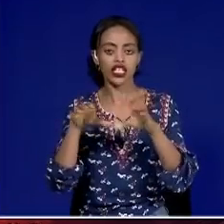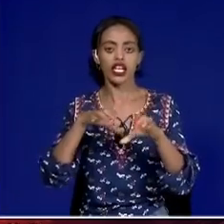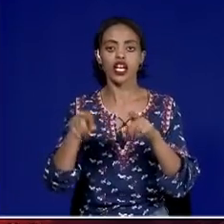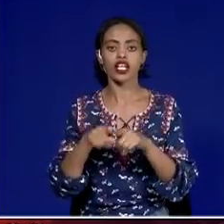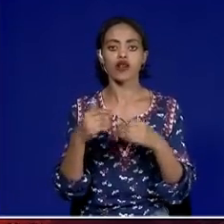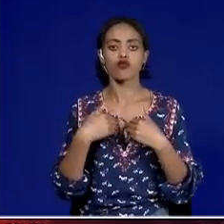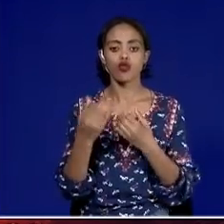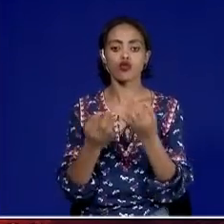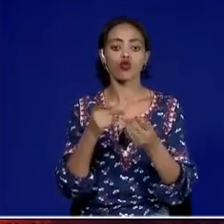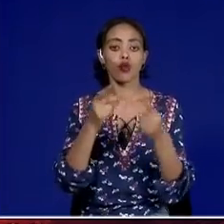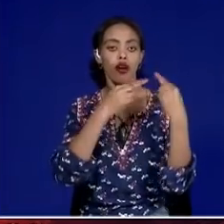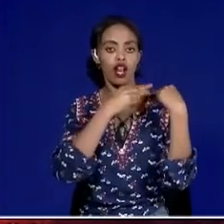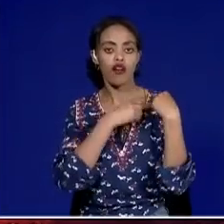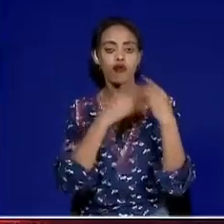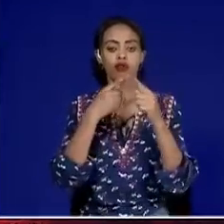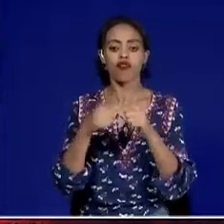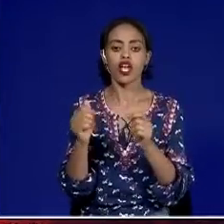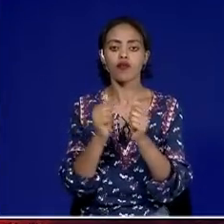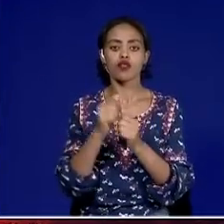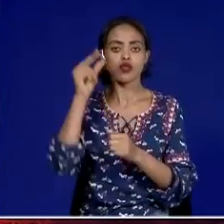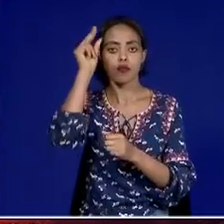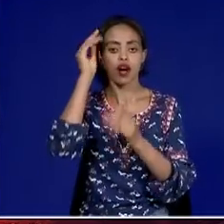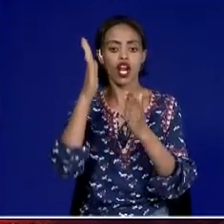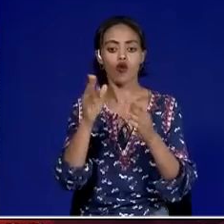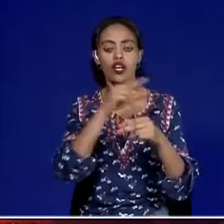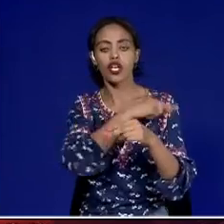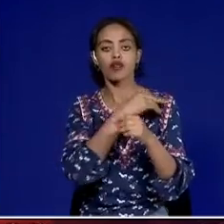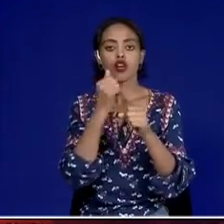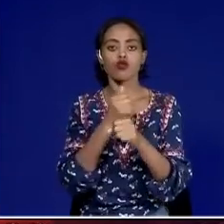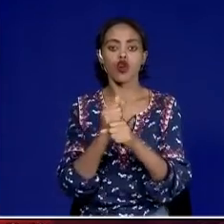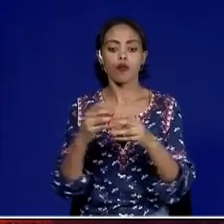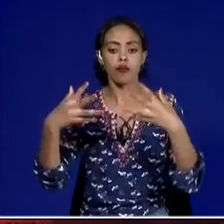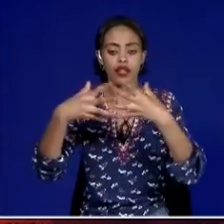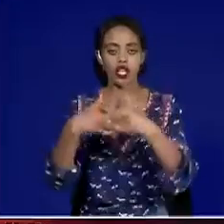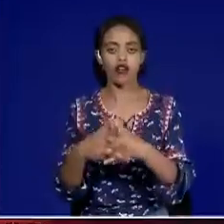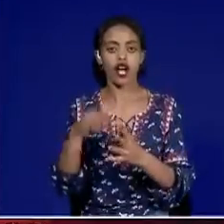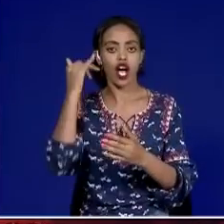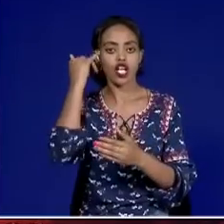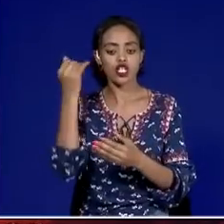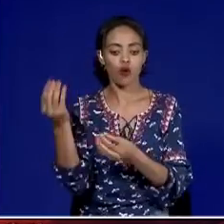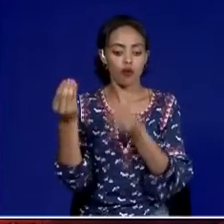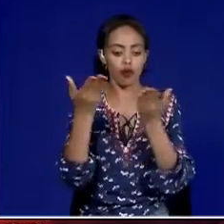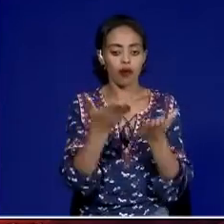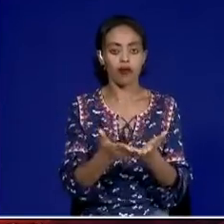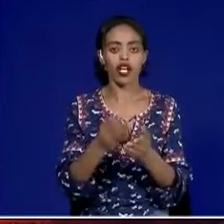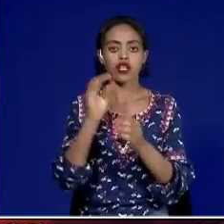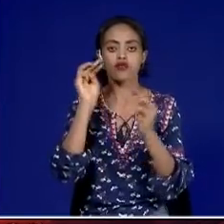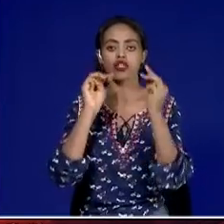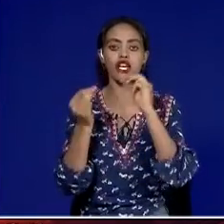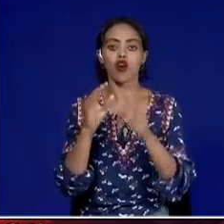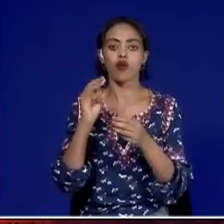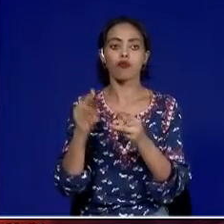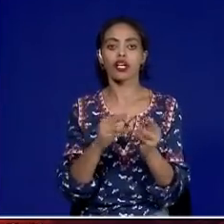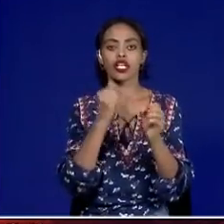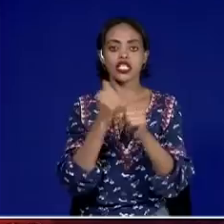ዘሎ ዝገለጹቶም ሓላፊ ብፍላይ ምስ ባህላዊ ሕክምና ዝሰርሑ ወገናት ብምትሕብባርን ሓሳቦም ብምቕባልን ብሳይንሳዊ መንገዲ